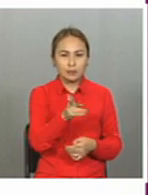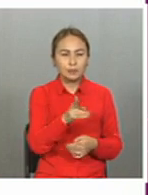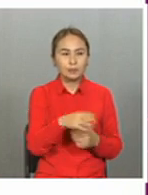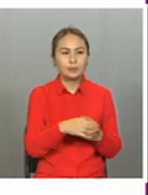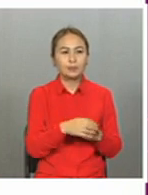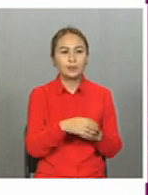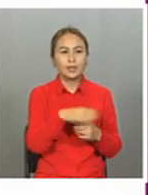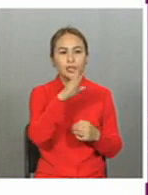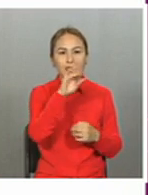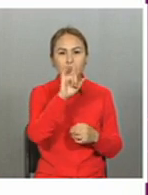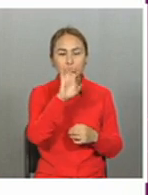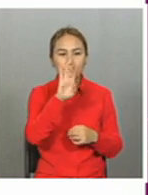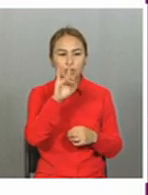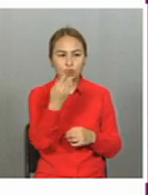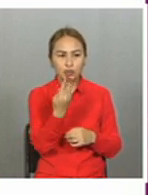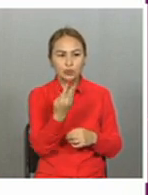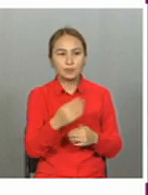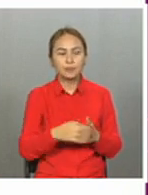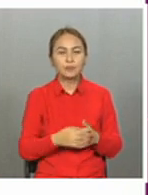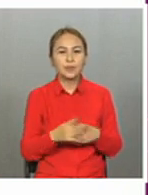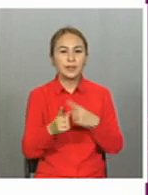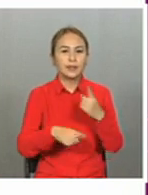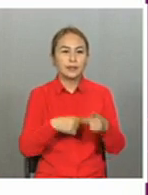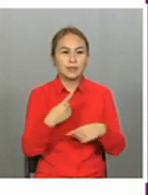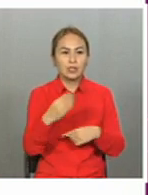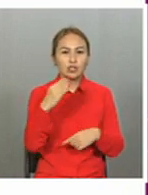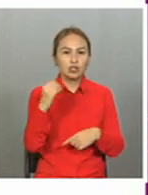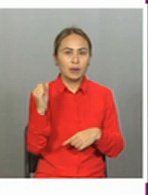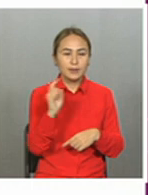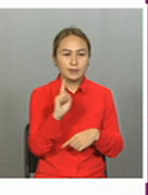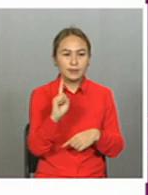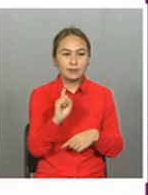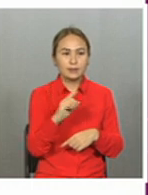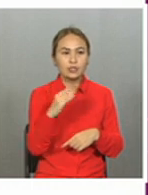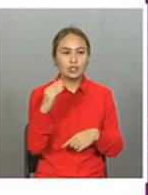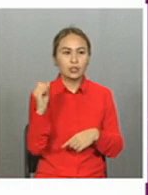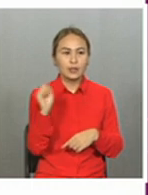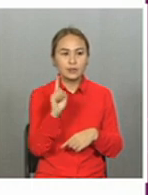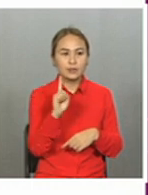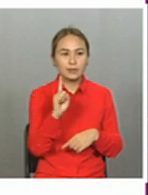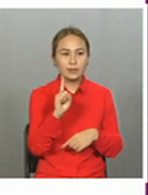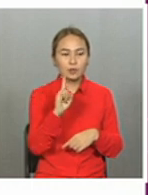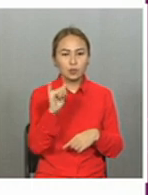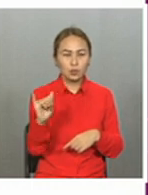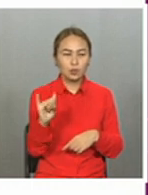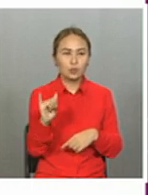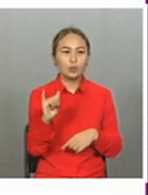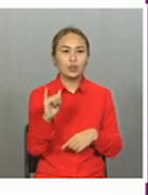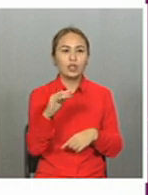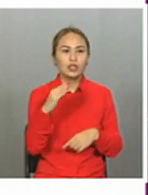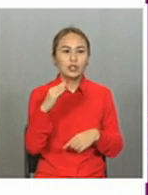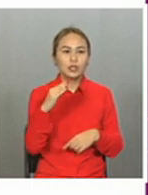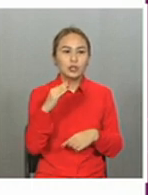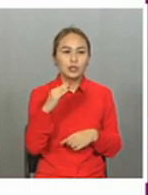қыстық, қысқыш. Келесі жаз, жазу,